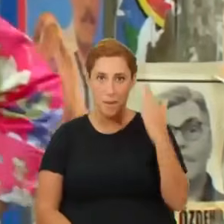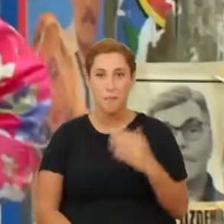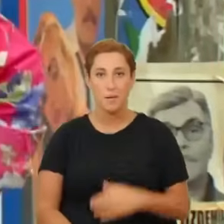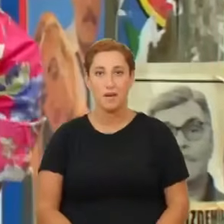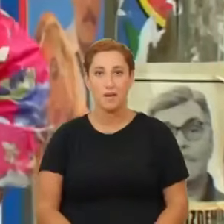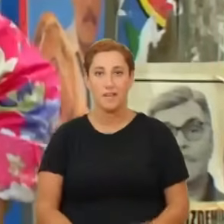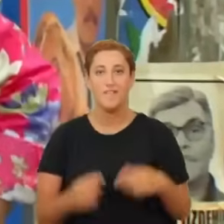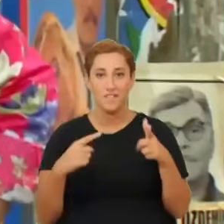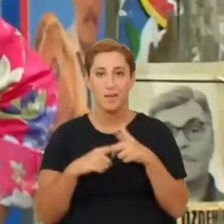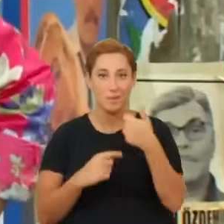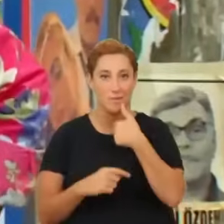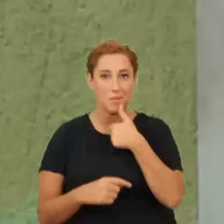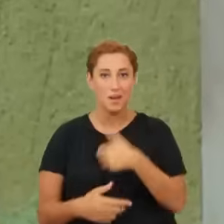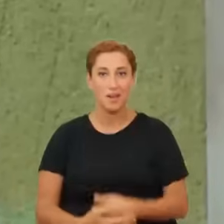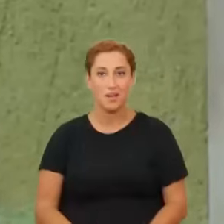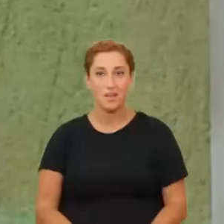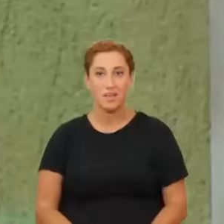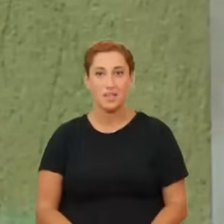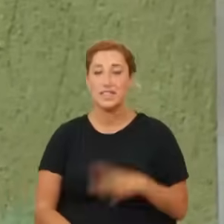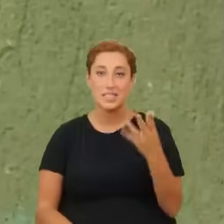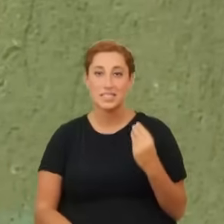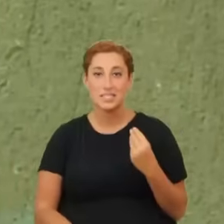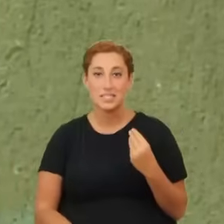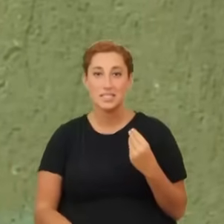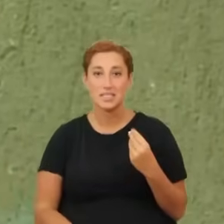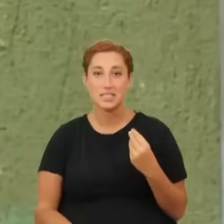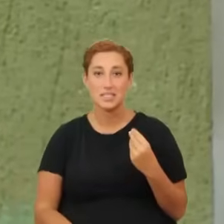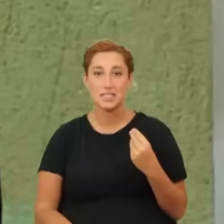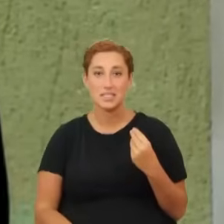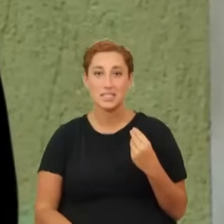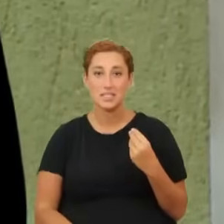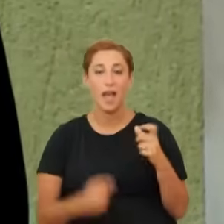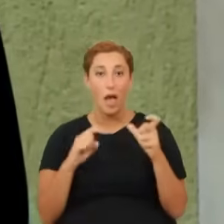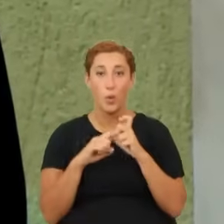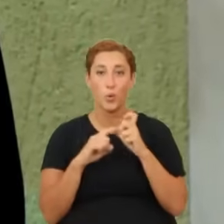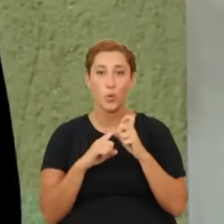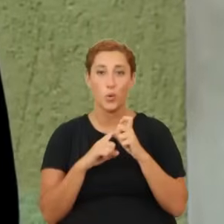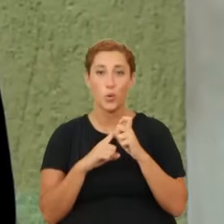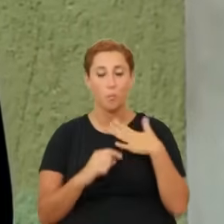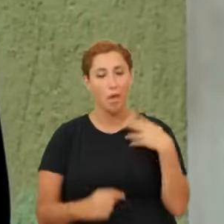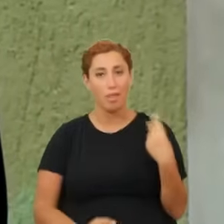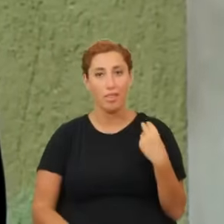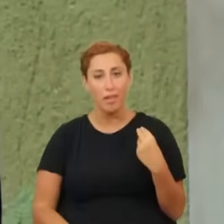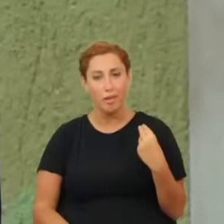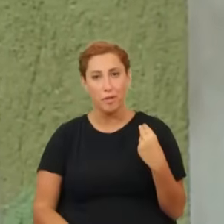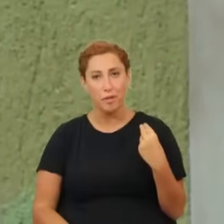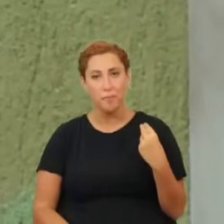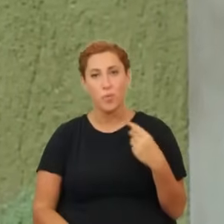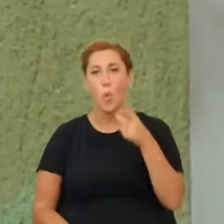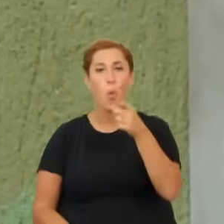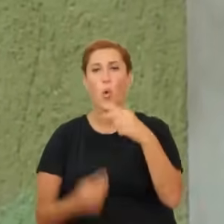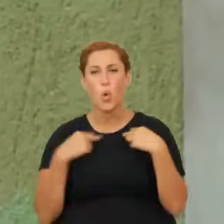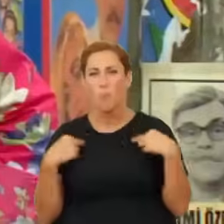Merhaba. Fehmi baba. Nasılsınız? Ergun, ben iyiyim ya. Oho.